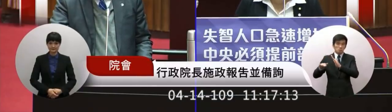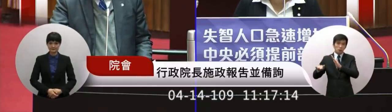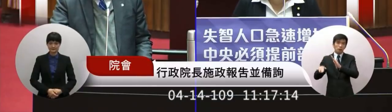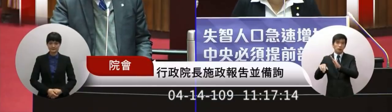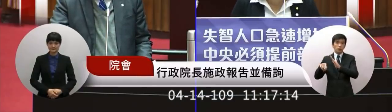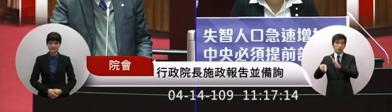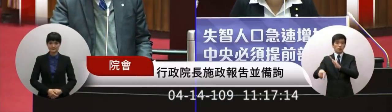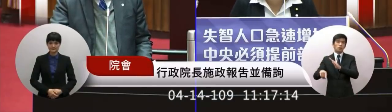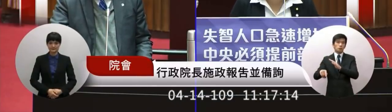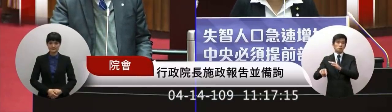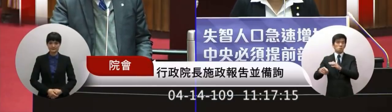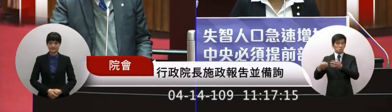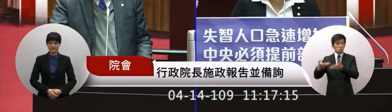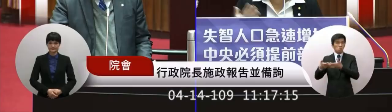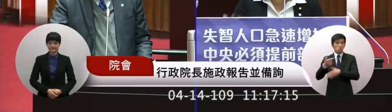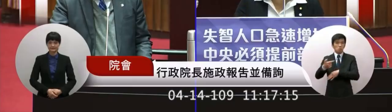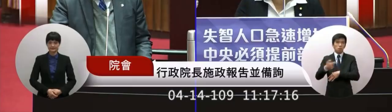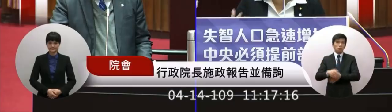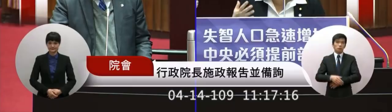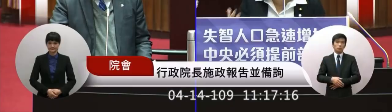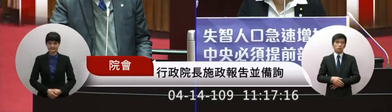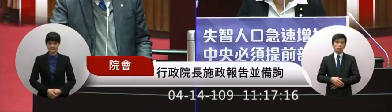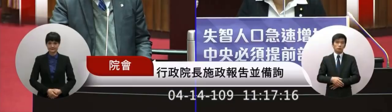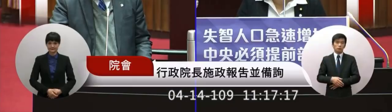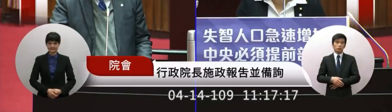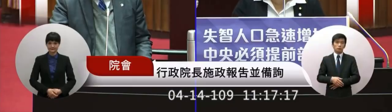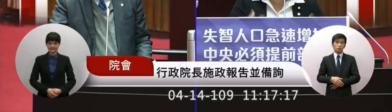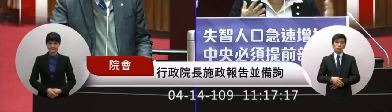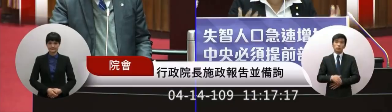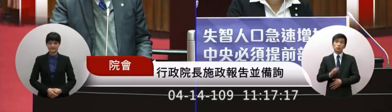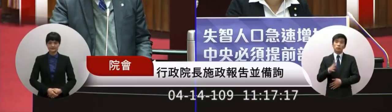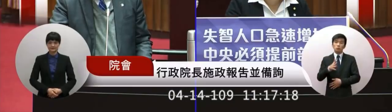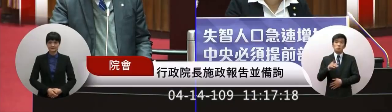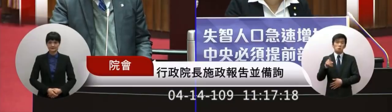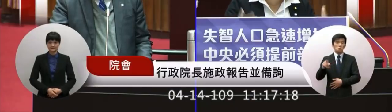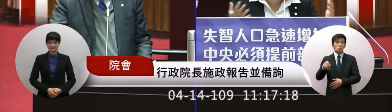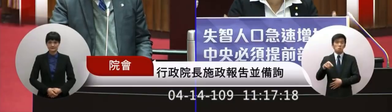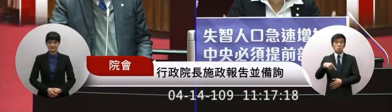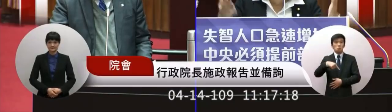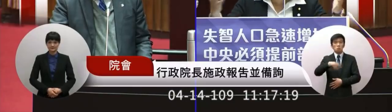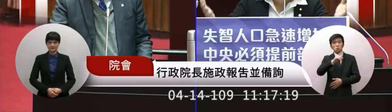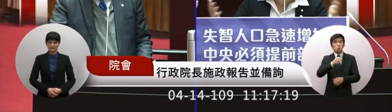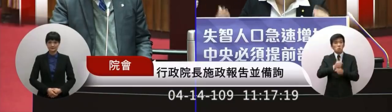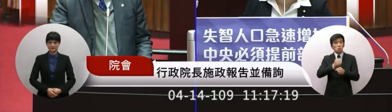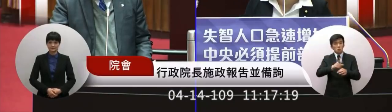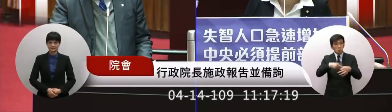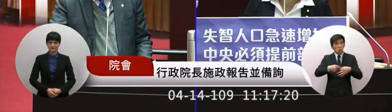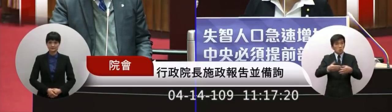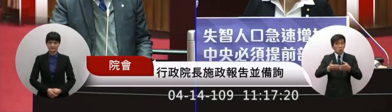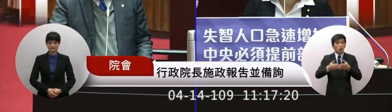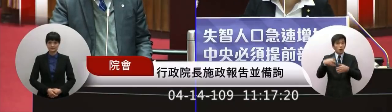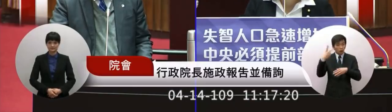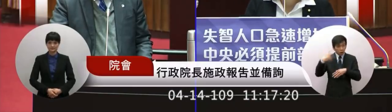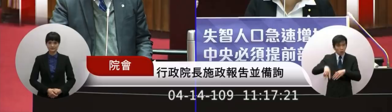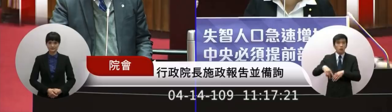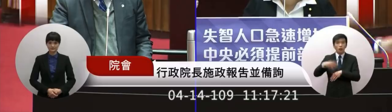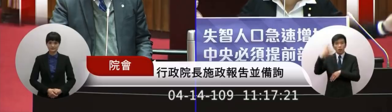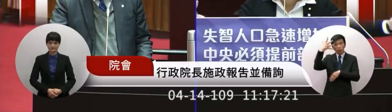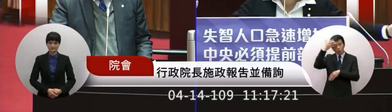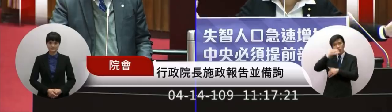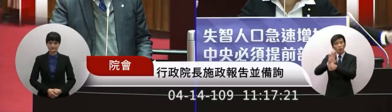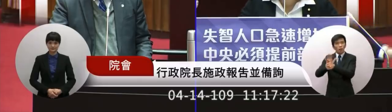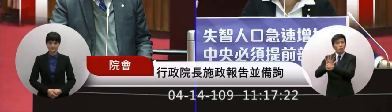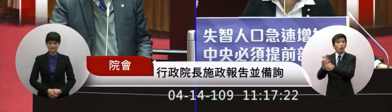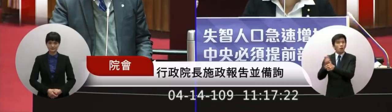非常重要因為他要勉強要去吃頭路勉強要顧世大人所以說